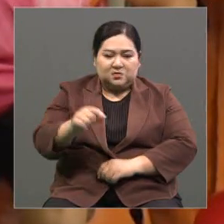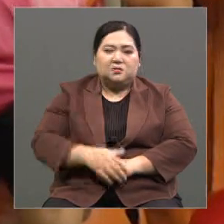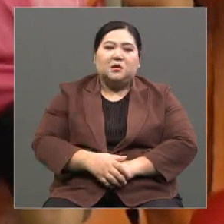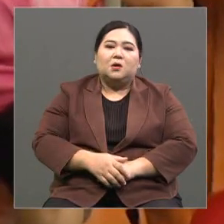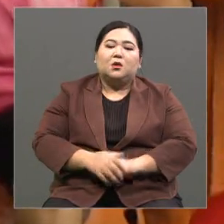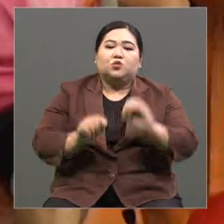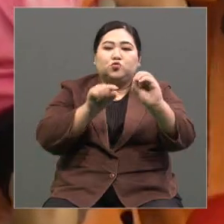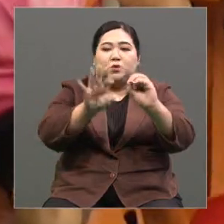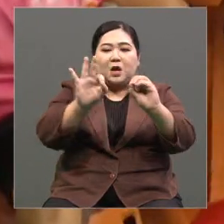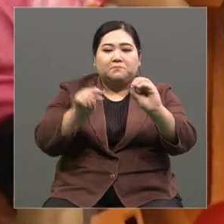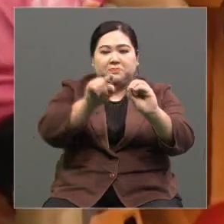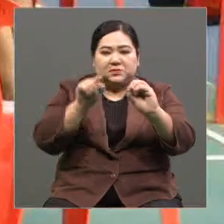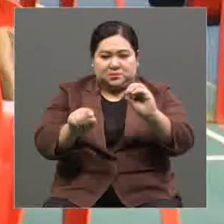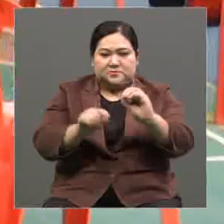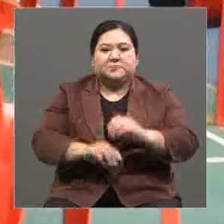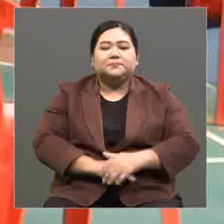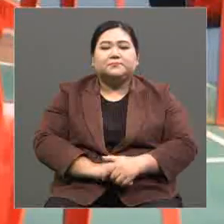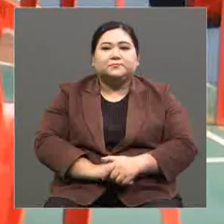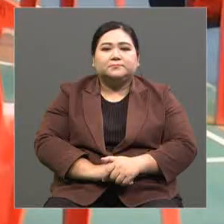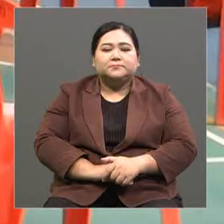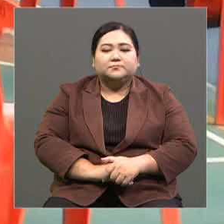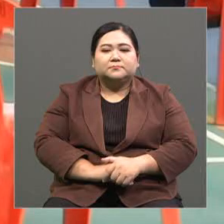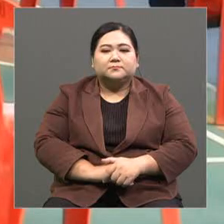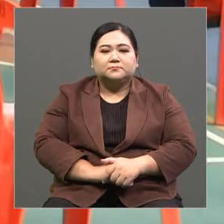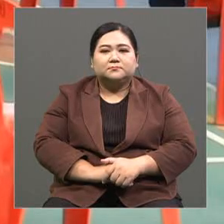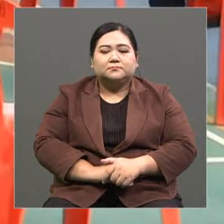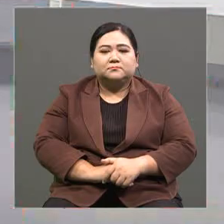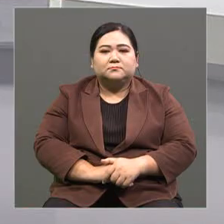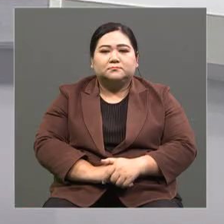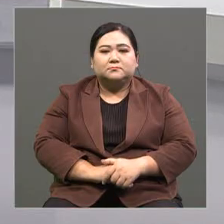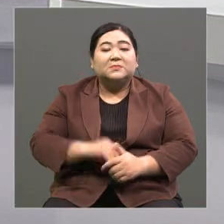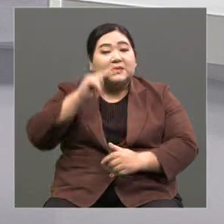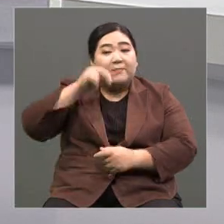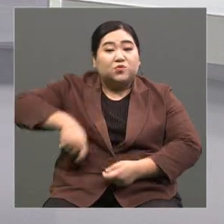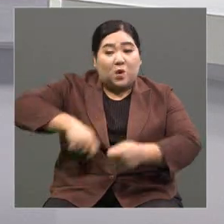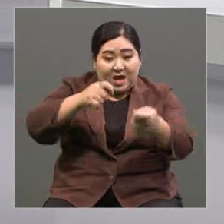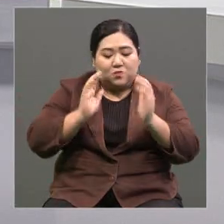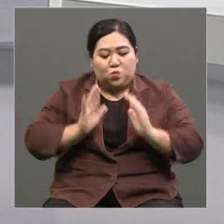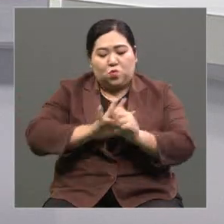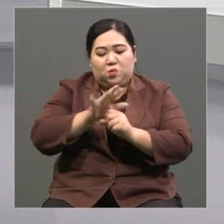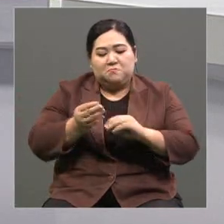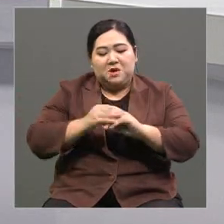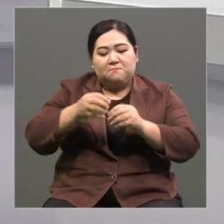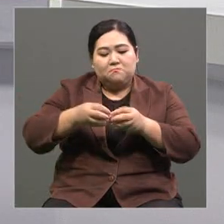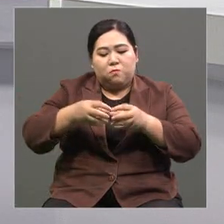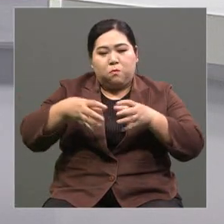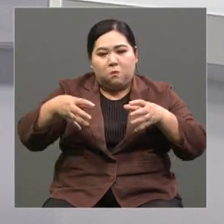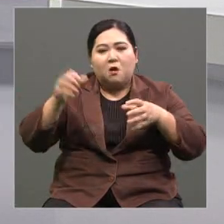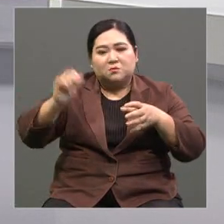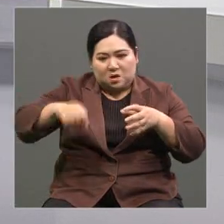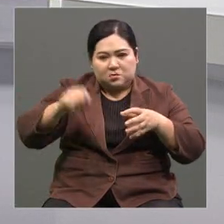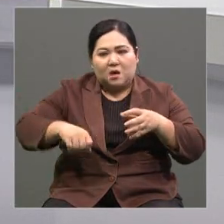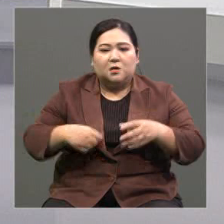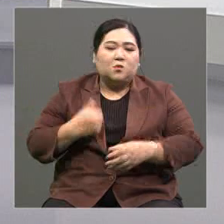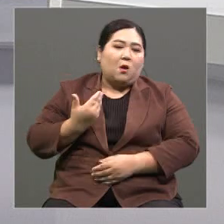0.9%ตามลำดับครับคือจริงๆแล้วในช่วงสงกรานต์ตัวเลขมันก็ขยับขึ้นจริงๆแต่ว่าก่อนหน้านี้เราก็จะมีการทำกิจกรรม